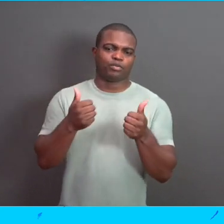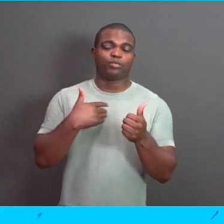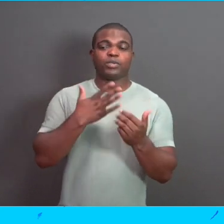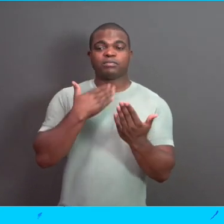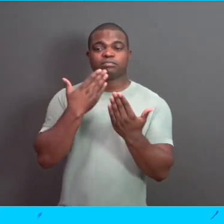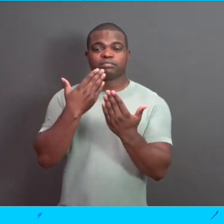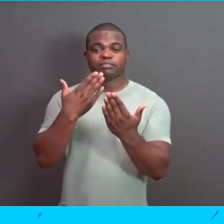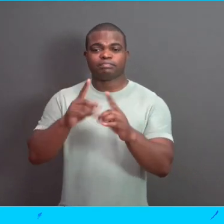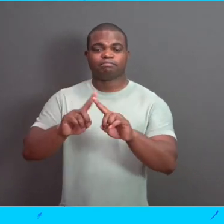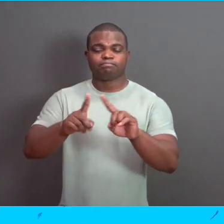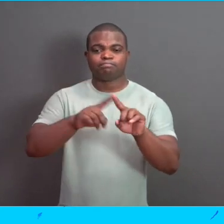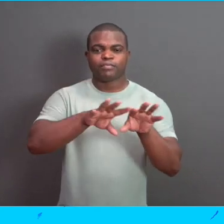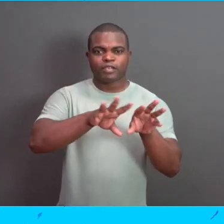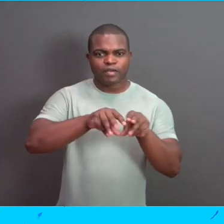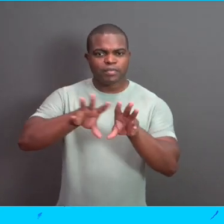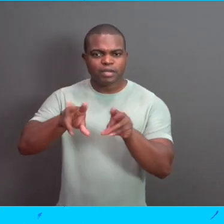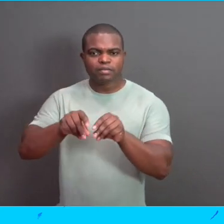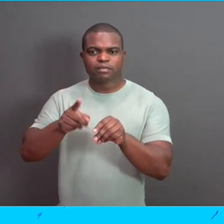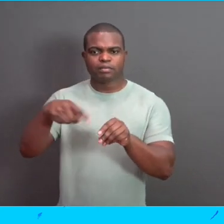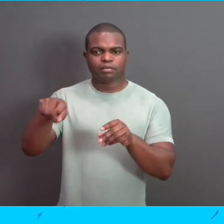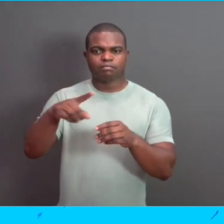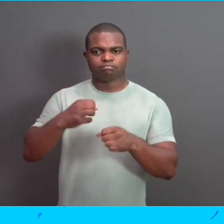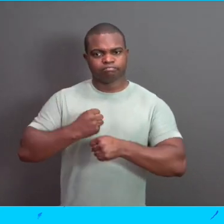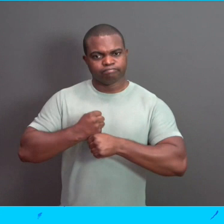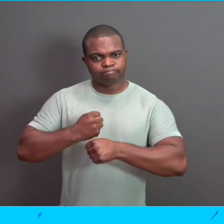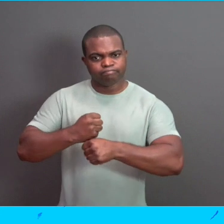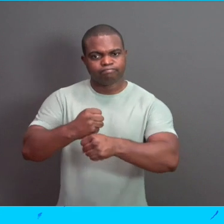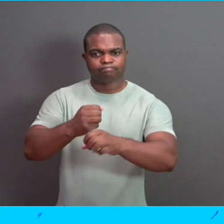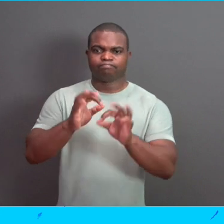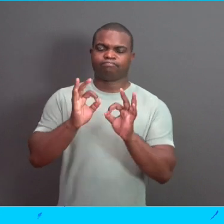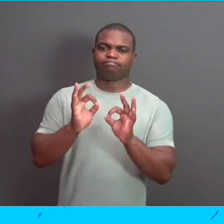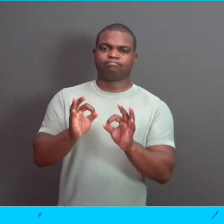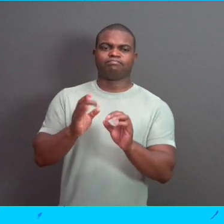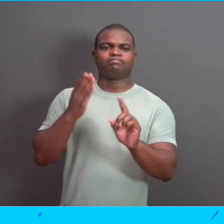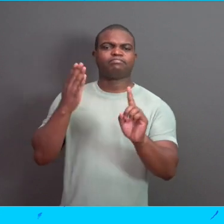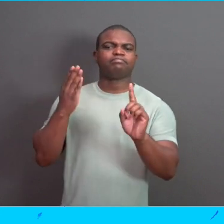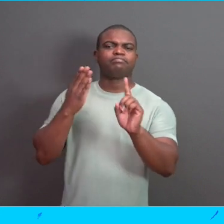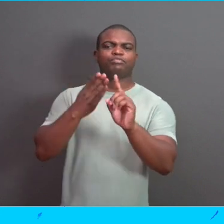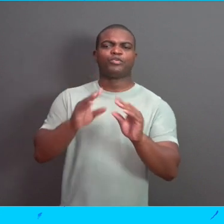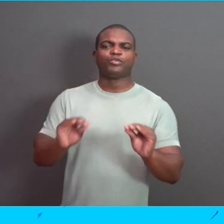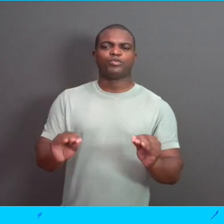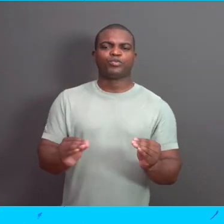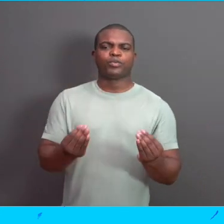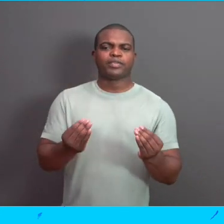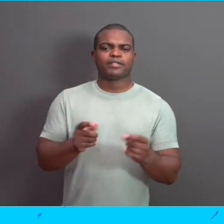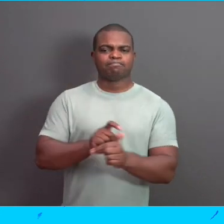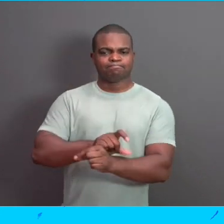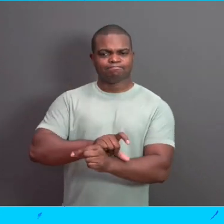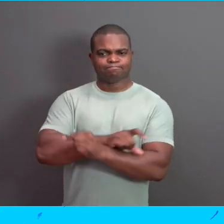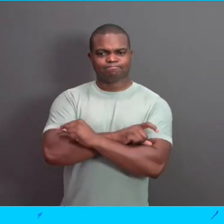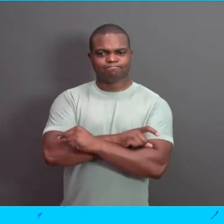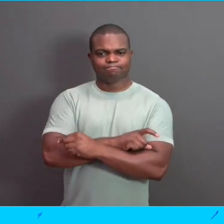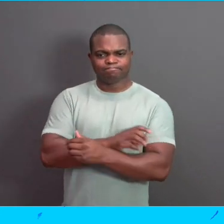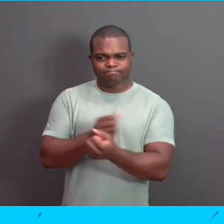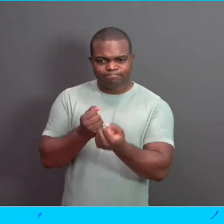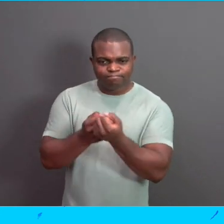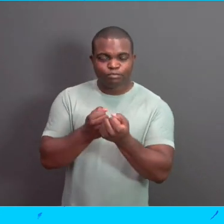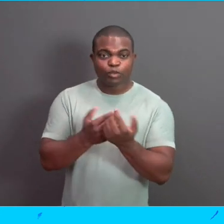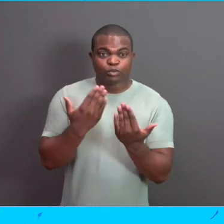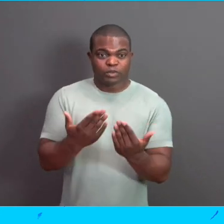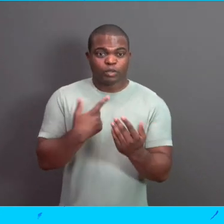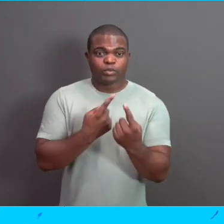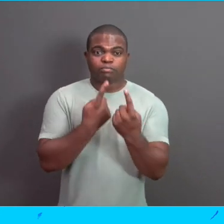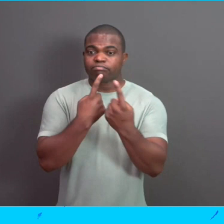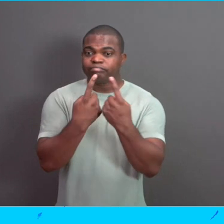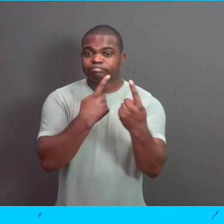travail et j'espère que toutes les perceptions que nous avons collectées aujourd'hui